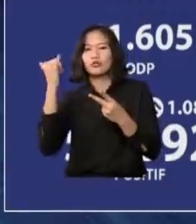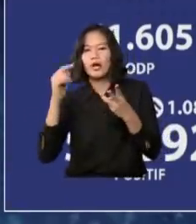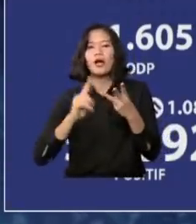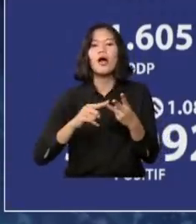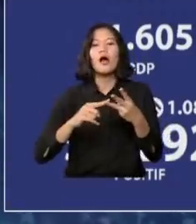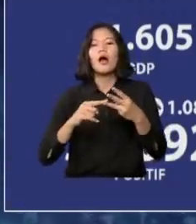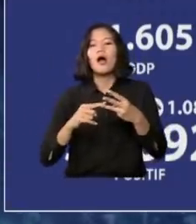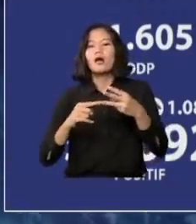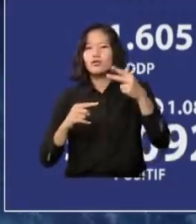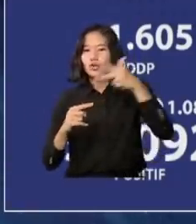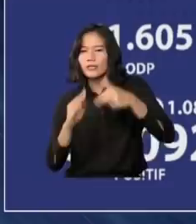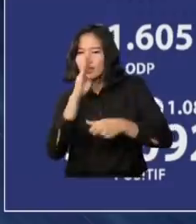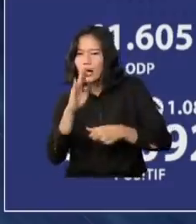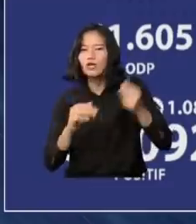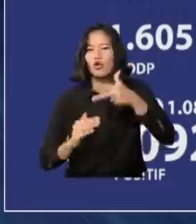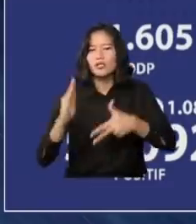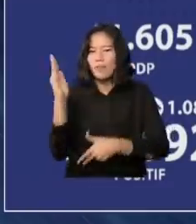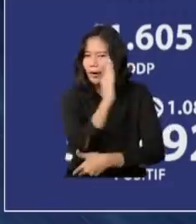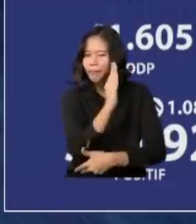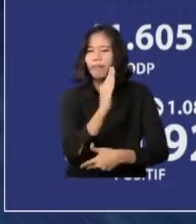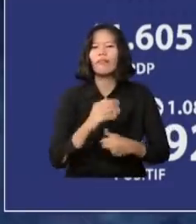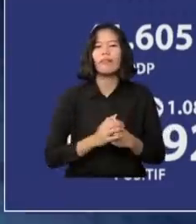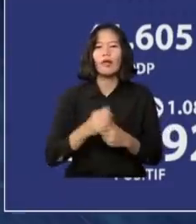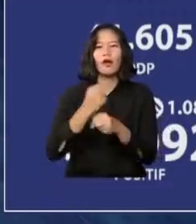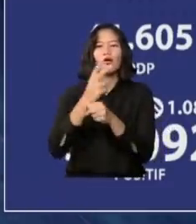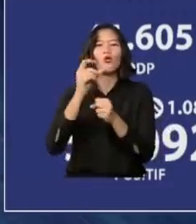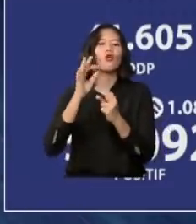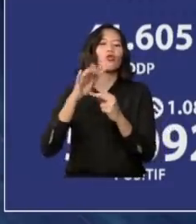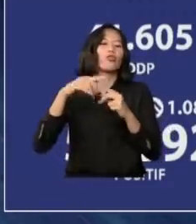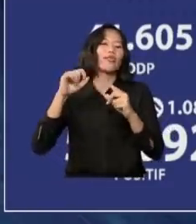Tengah, Sulawesi Barat, dan Gorontalo.